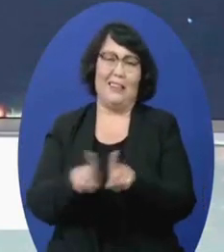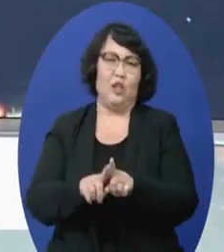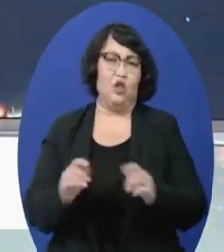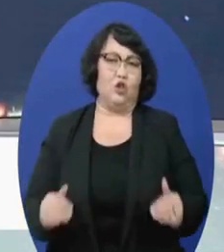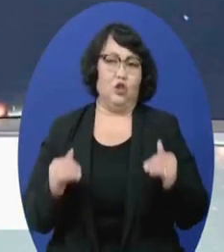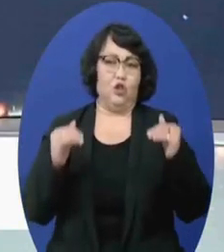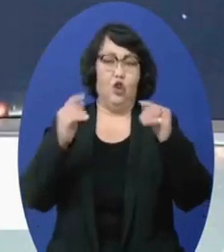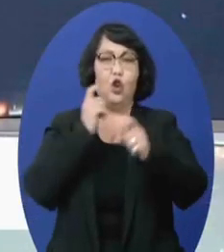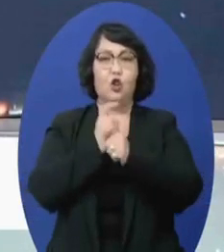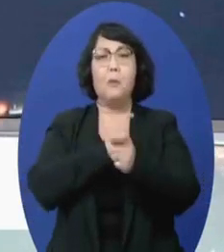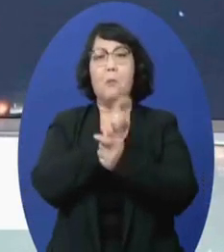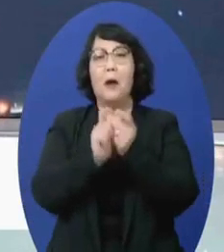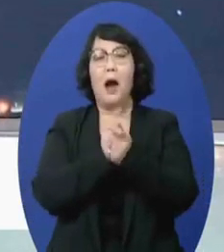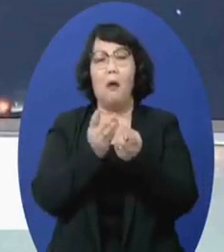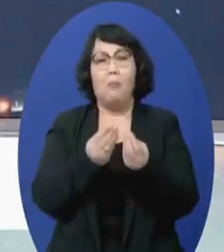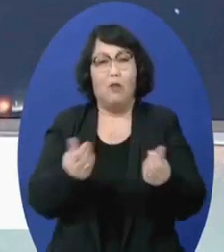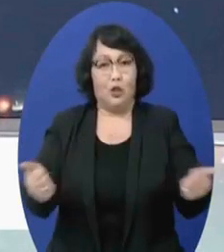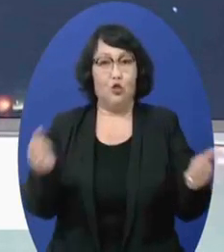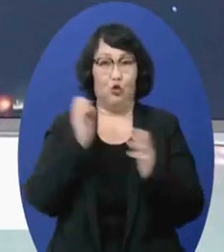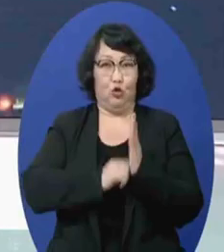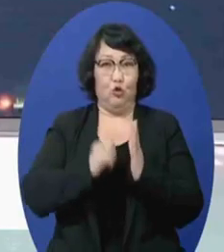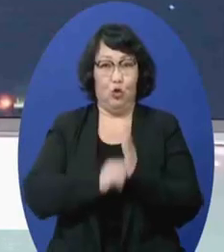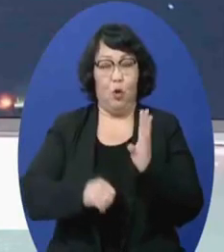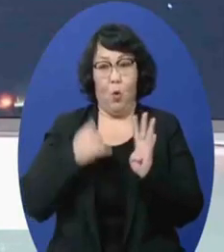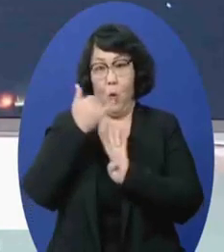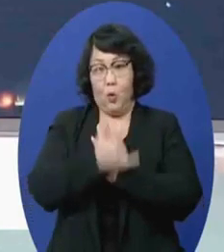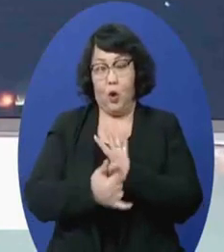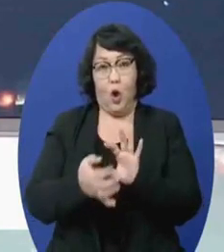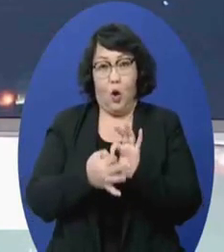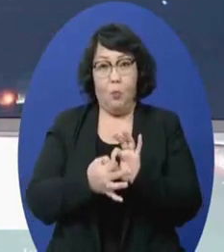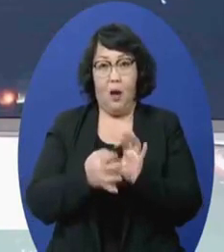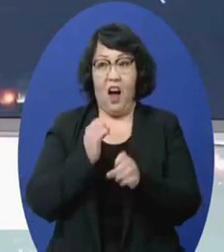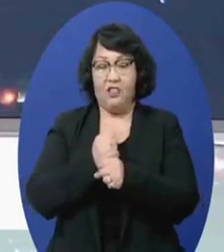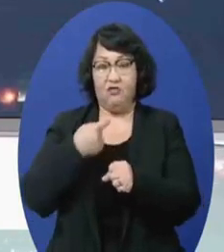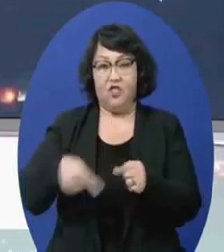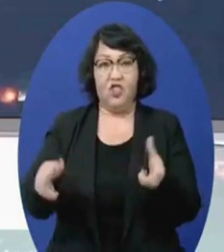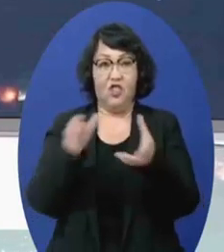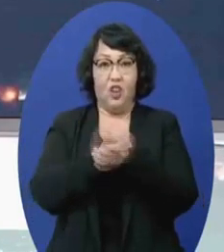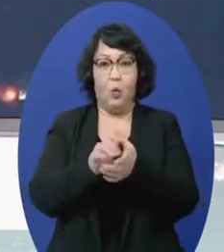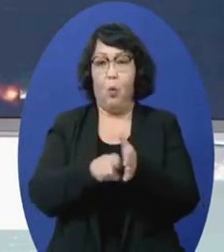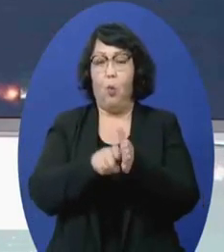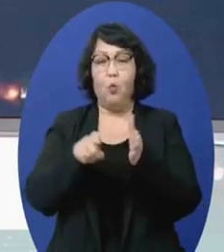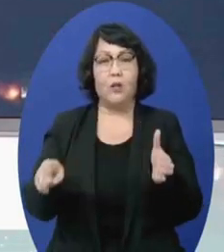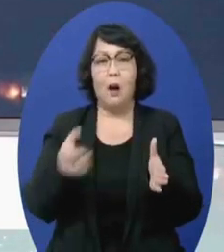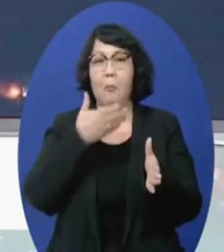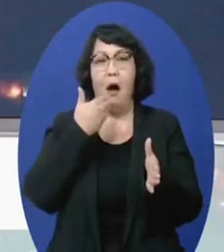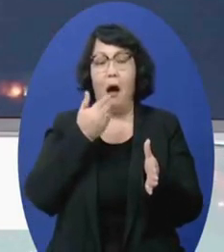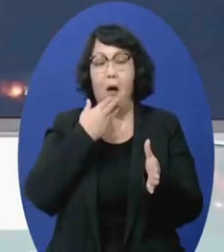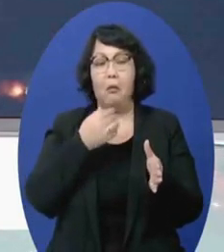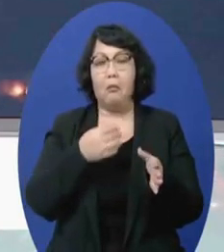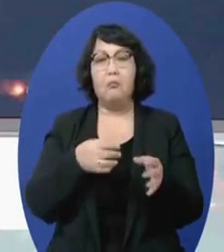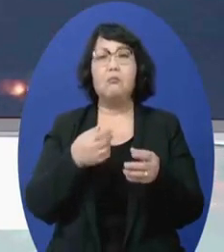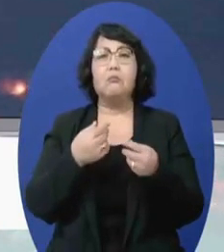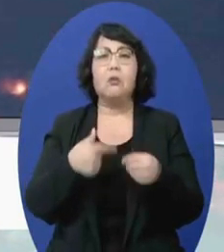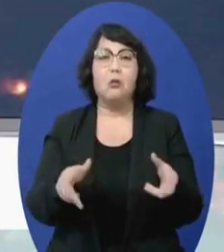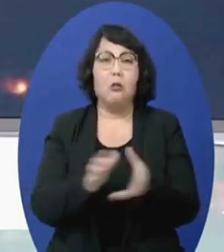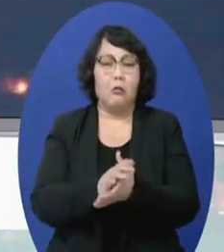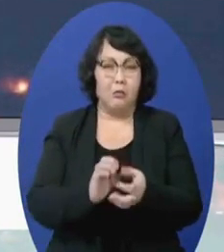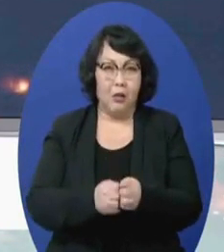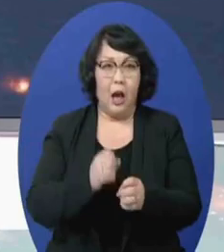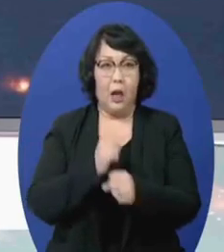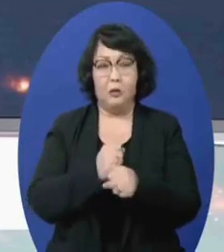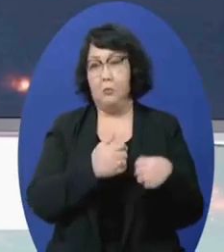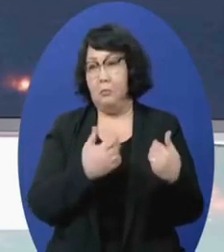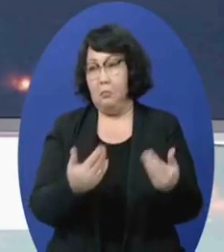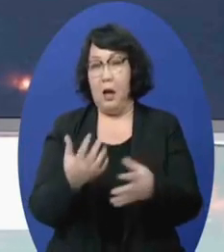маргаан багасах ёстой. Гэтэл удирдлын чанартай ажилтны гэрээг хугацаагүй байгуулах, мөн ажилгүй сул зогсох үед ажил олгогч хөдөлмөрийн үлсний доод